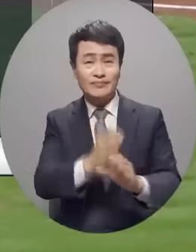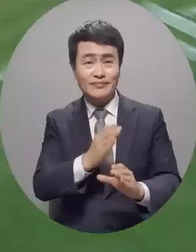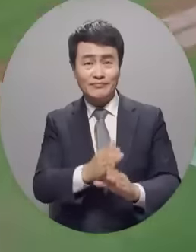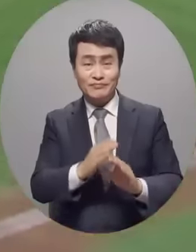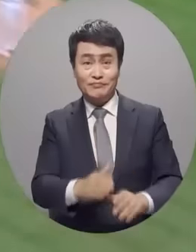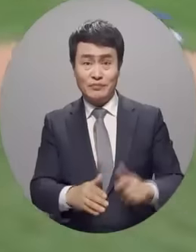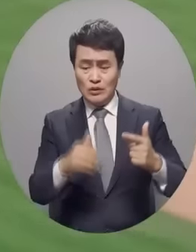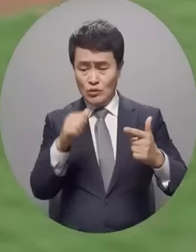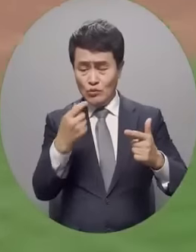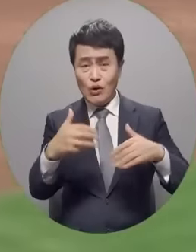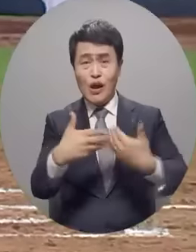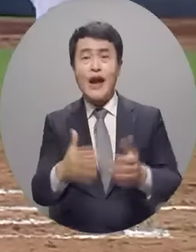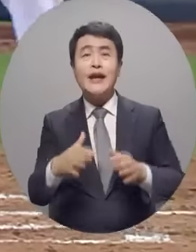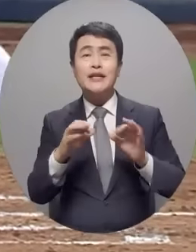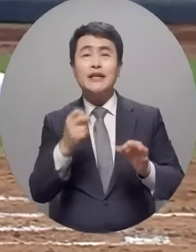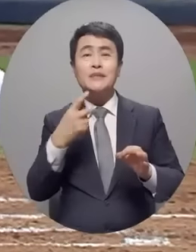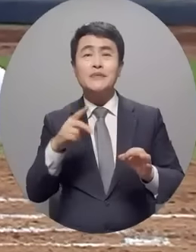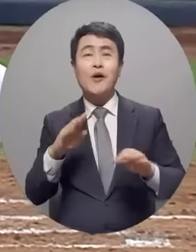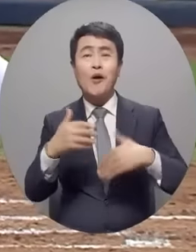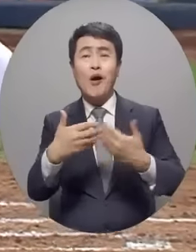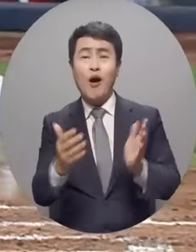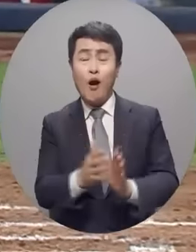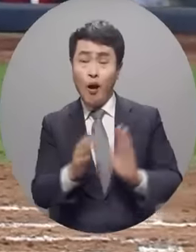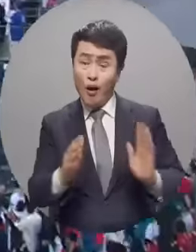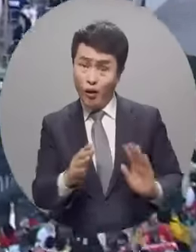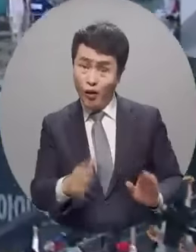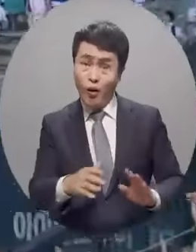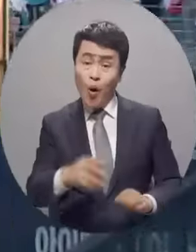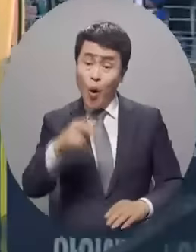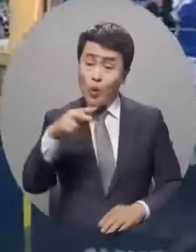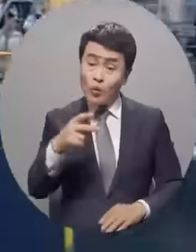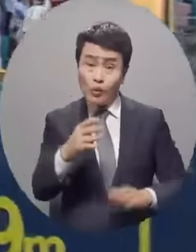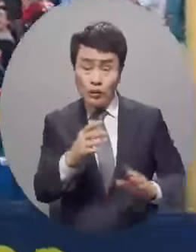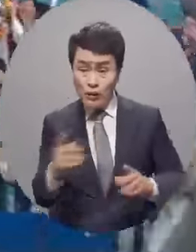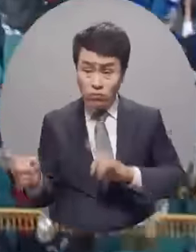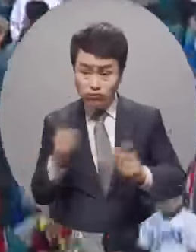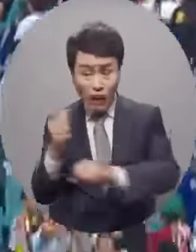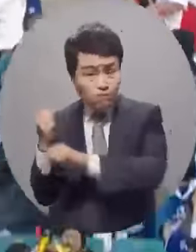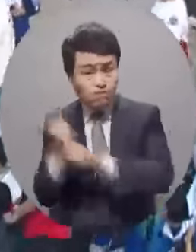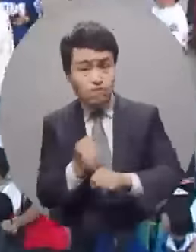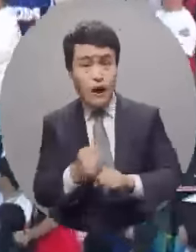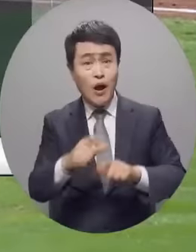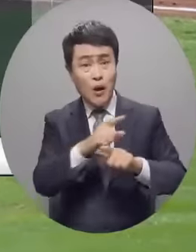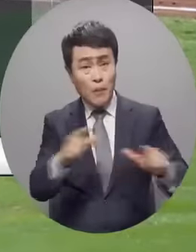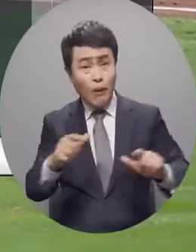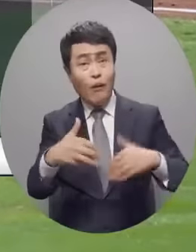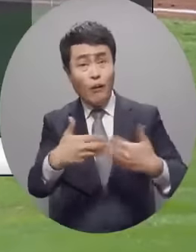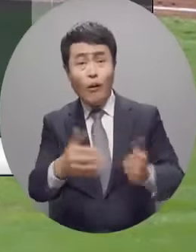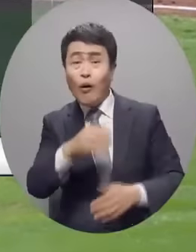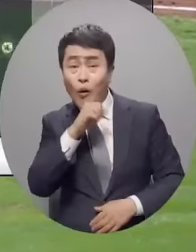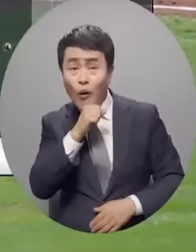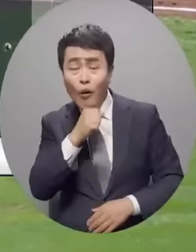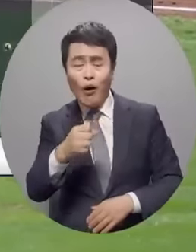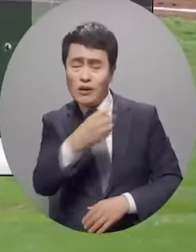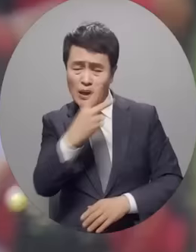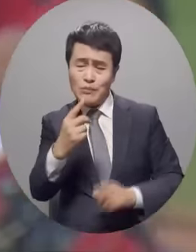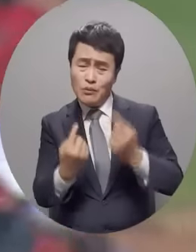때 타율의 김선빈에 부진했던 소크라테스도 살아났습니다. 평균 자책점 역시 삼성을